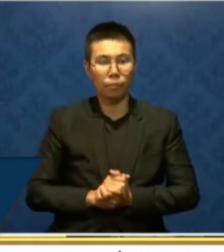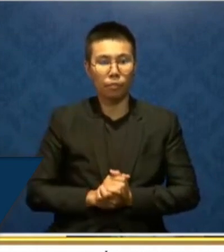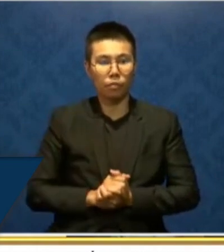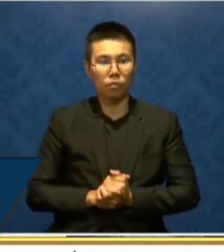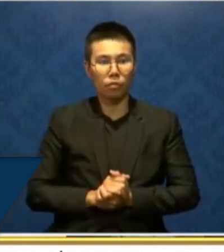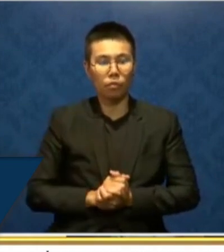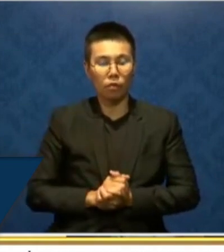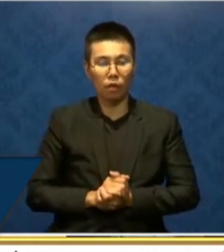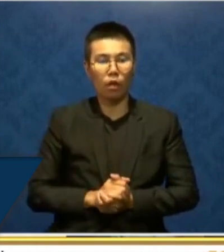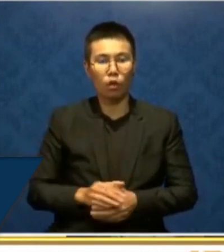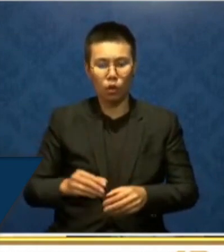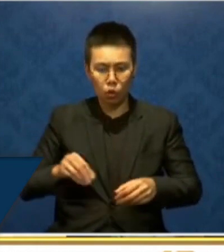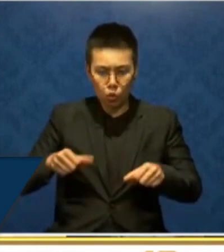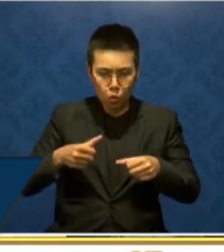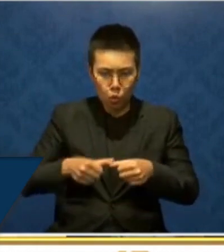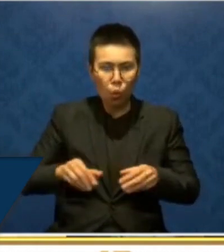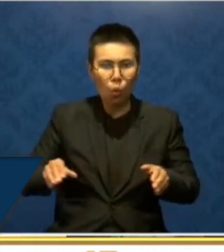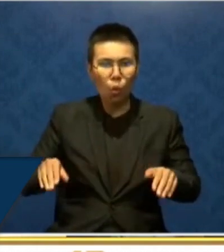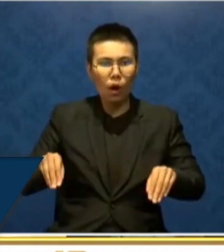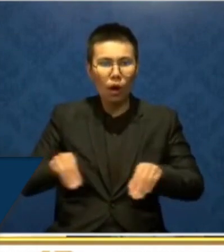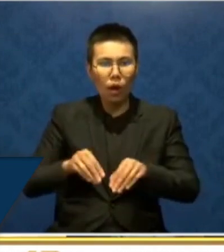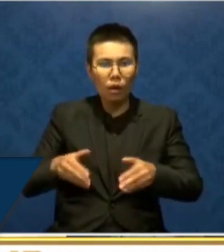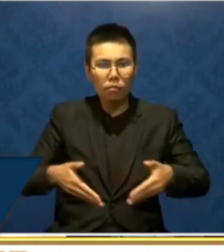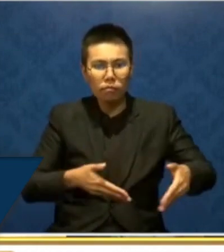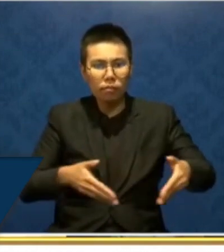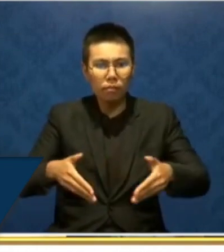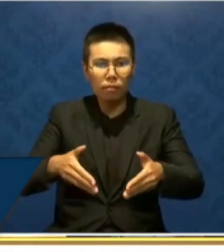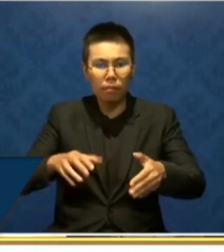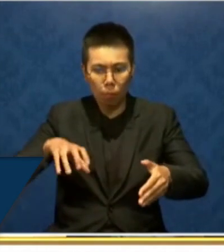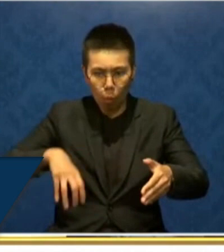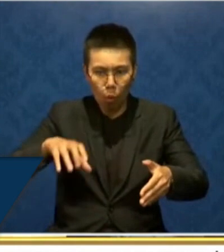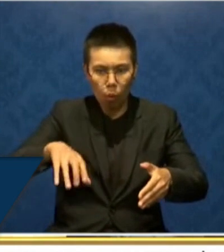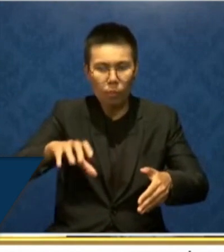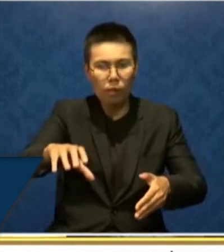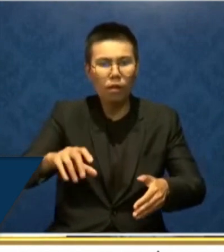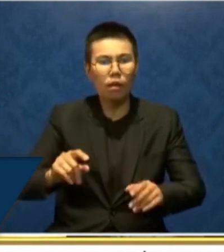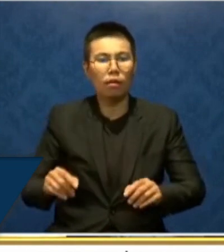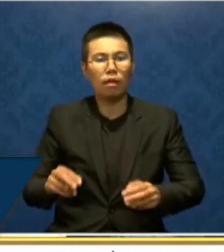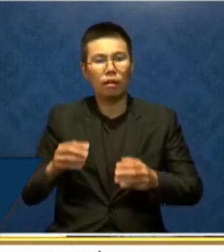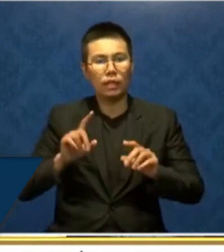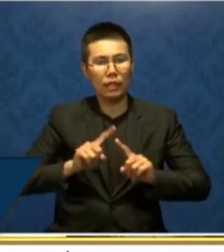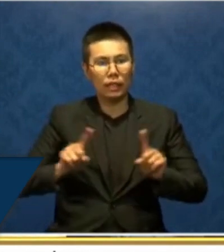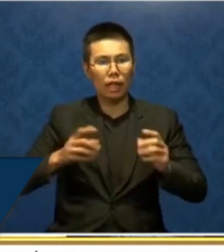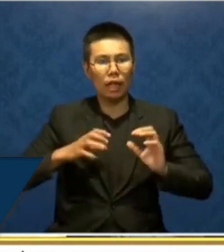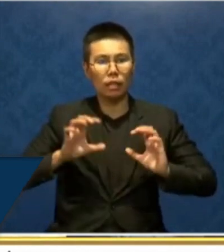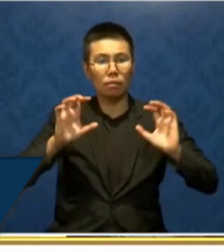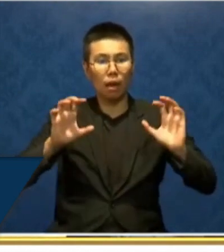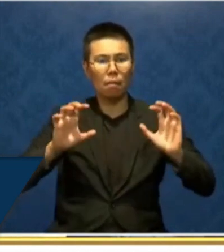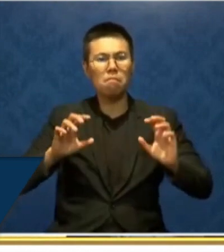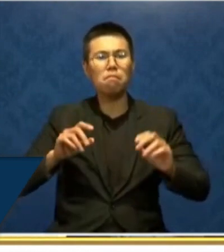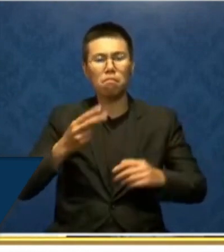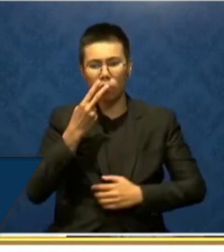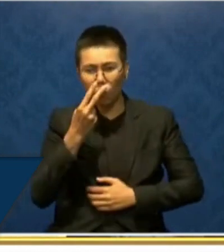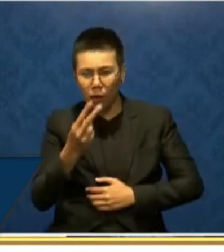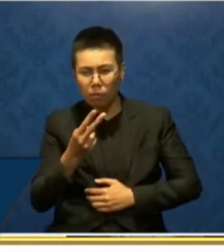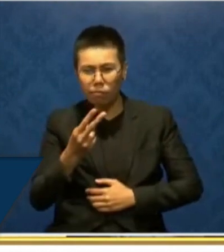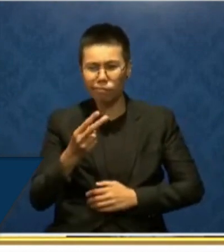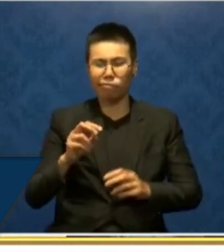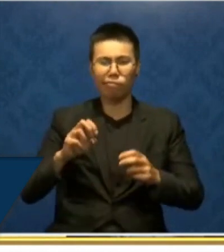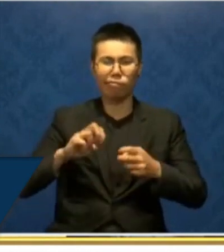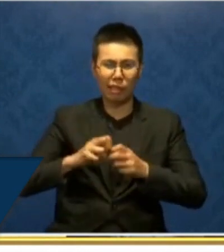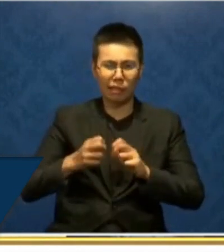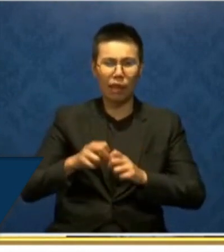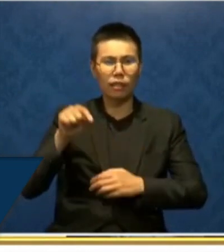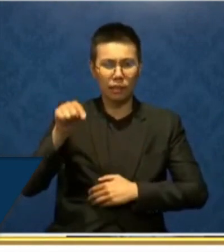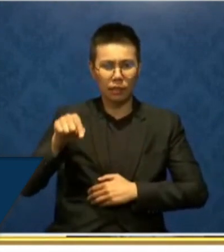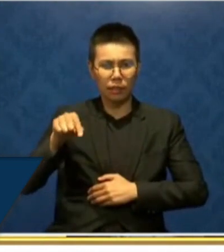ลองเขาอยู่มายาวนานมากครับแต่ถูกรัฐนะครับมองว่าเป็นปัญหานะครับจึงจะต้